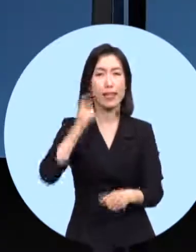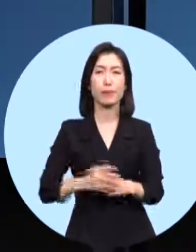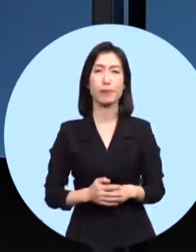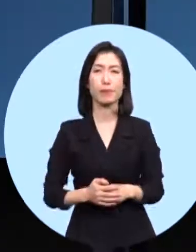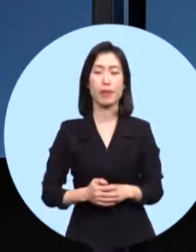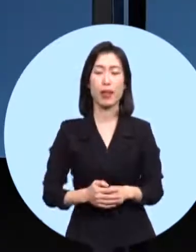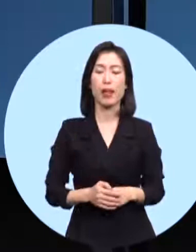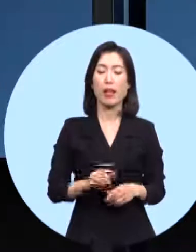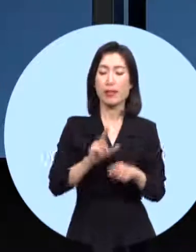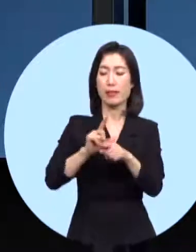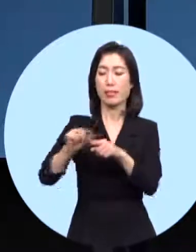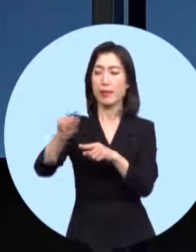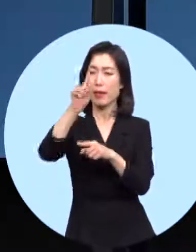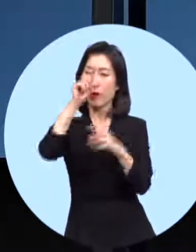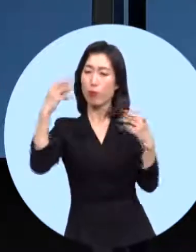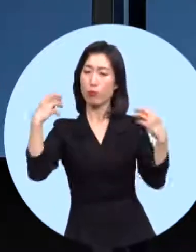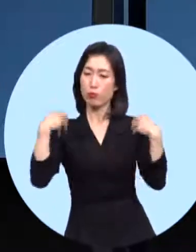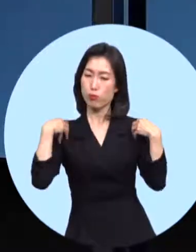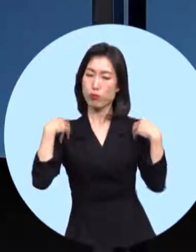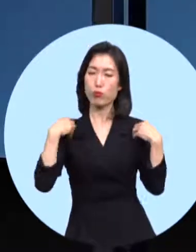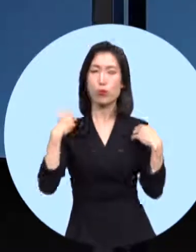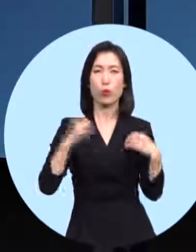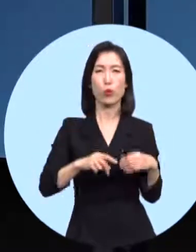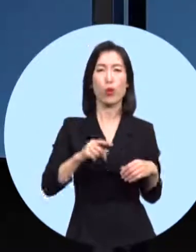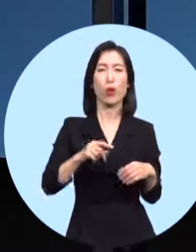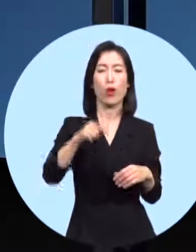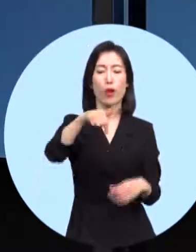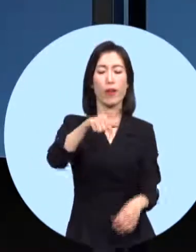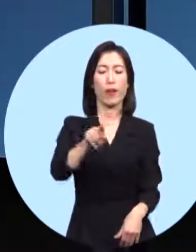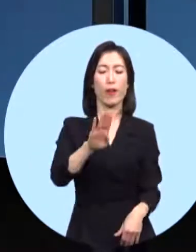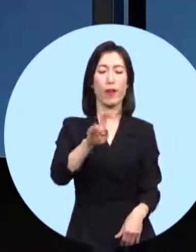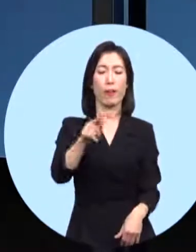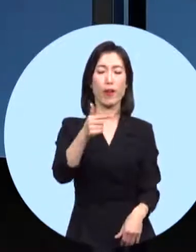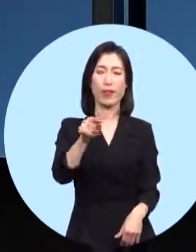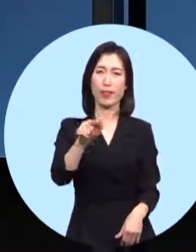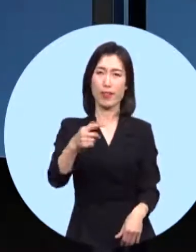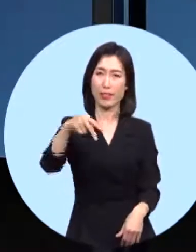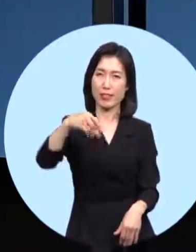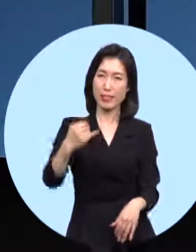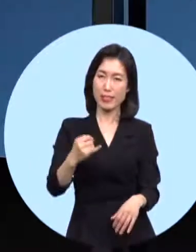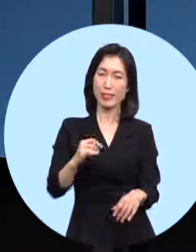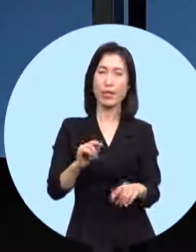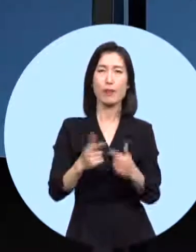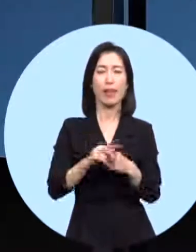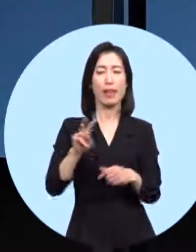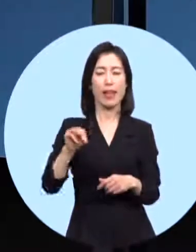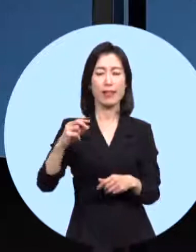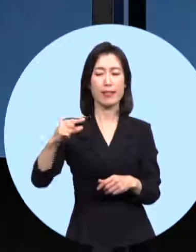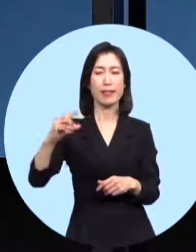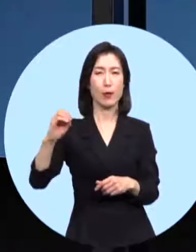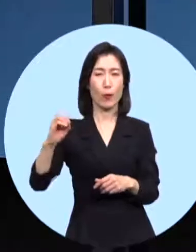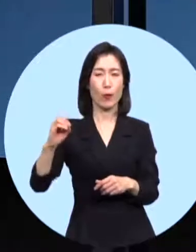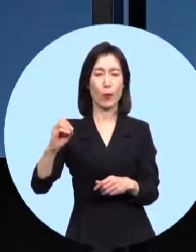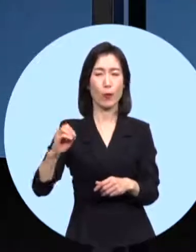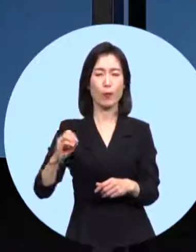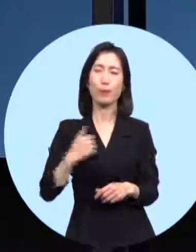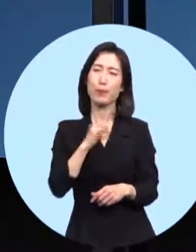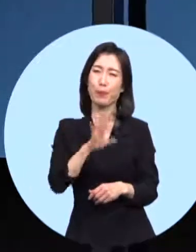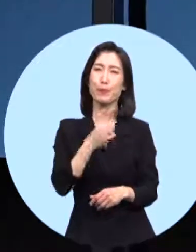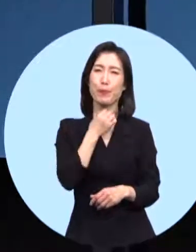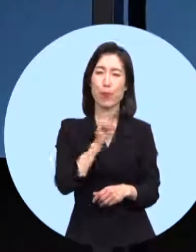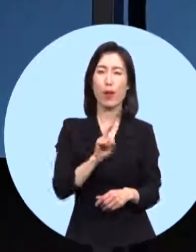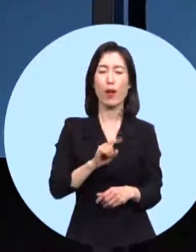지방 정부와 거버넌스, NGO, 제가 말씀드리고자 했던 주제가 그 지방